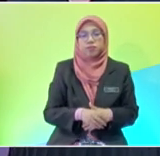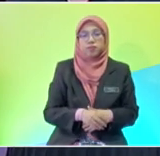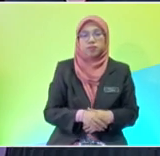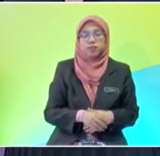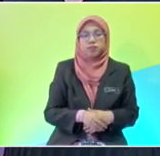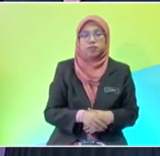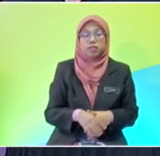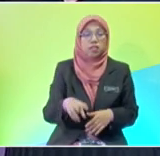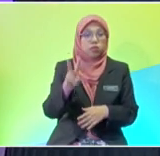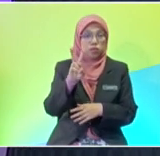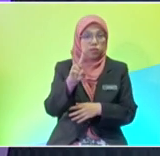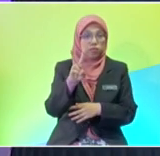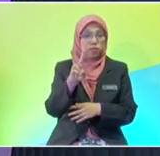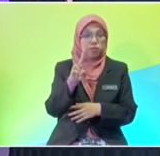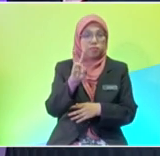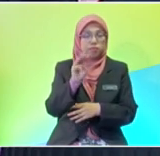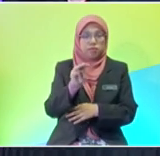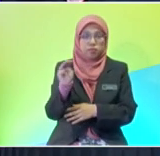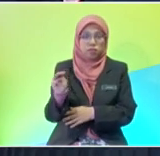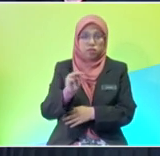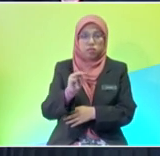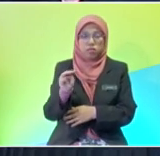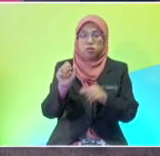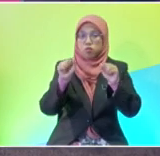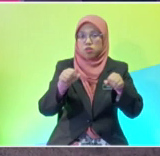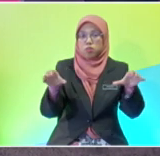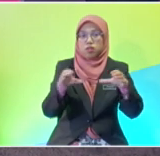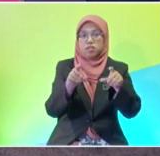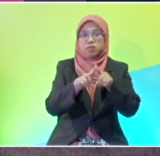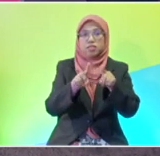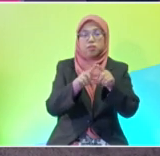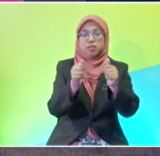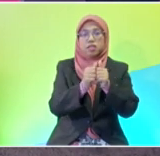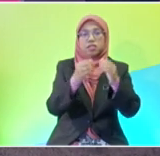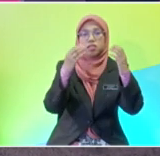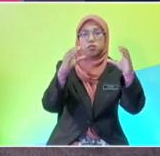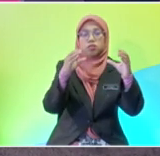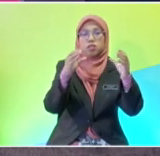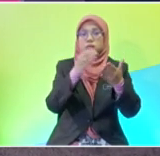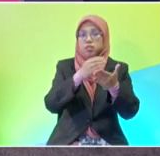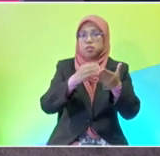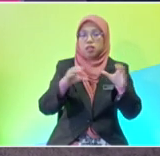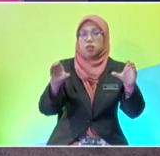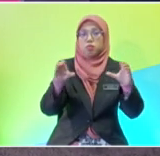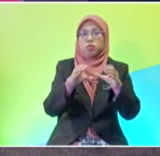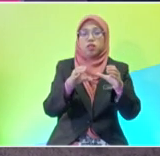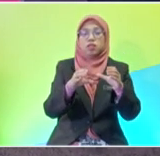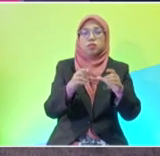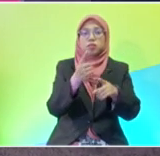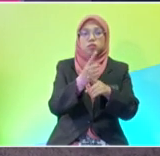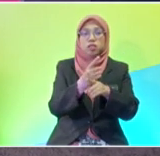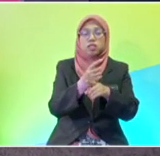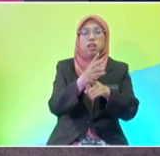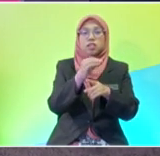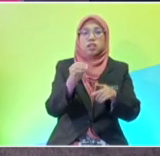yang kedua boleh buat bersama-sama dengan Cikgu mencatat membuat pembetulan dan membandingkan dengan